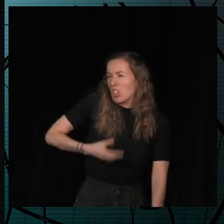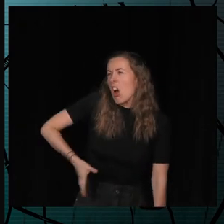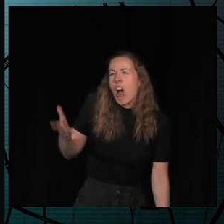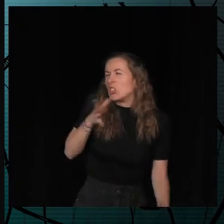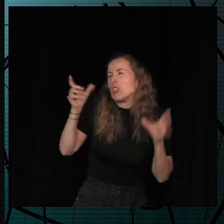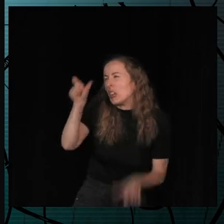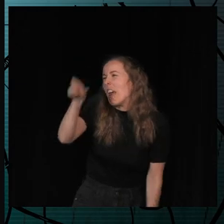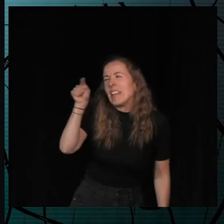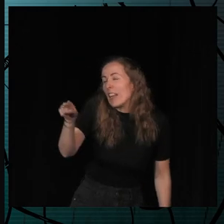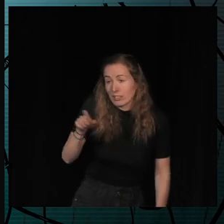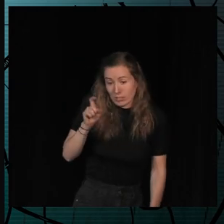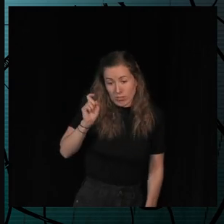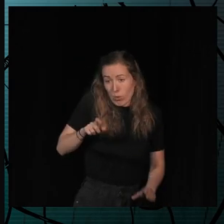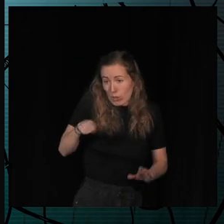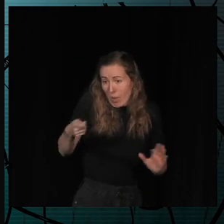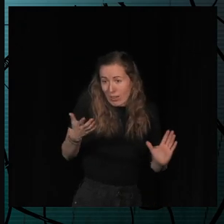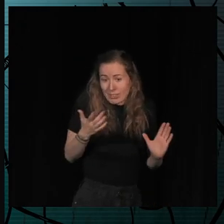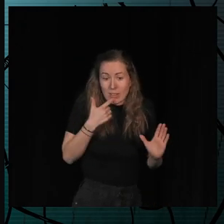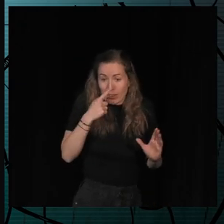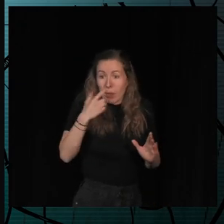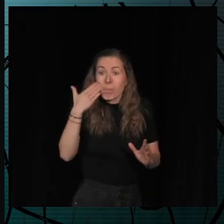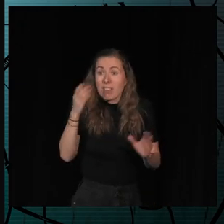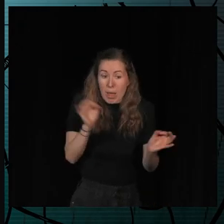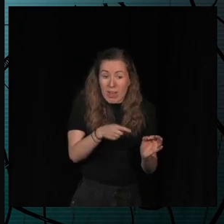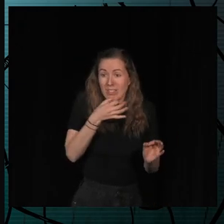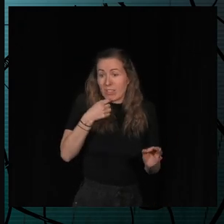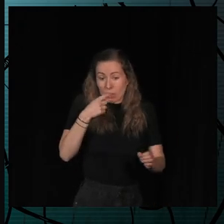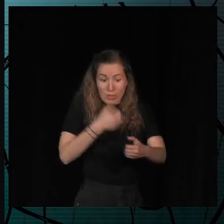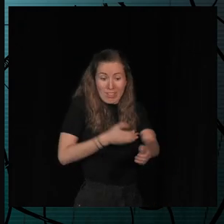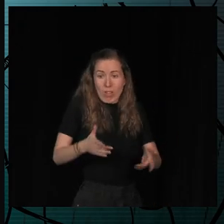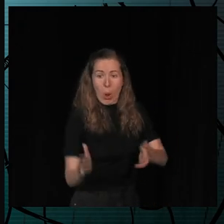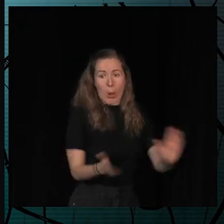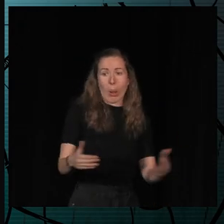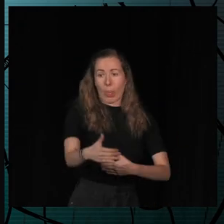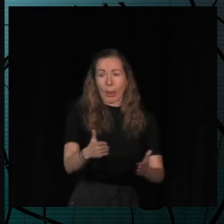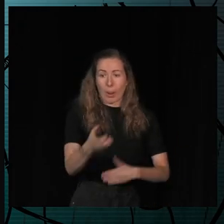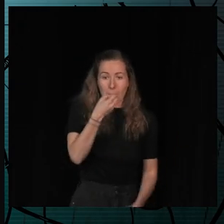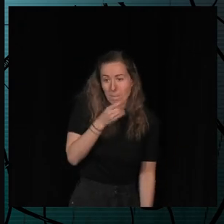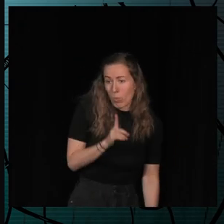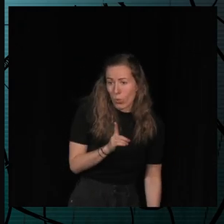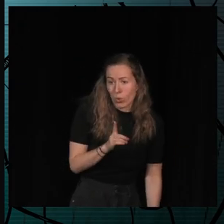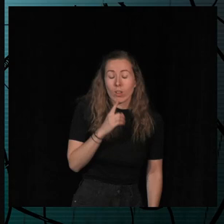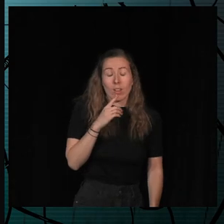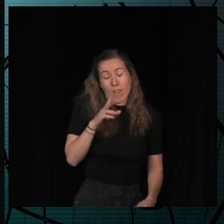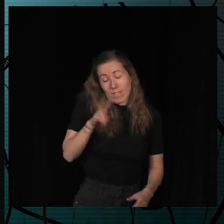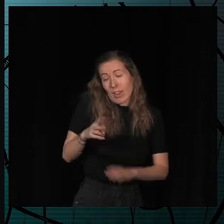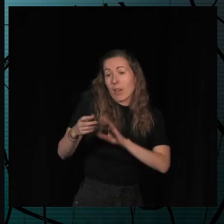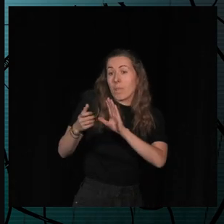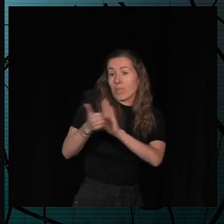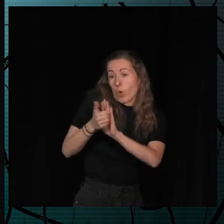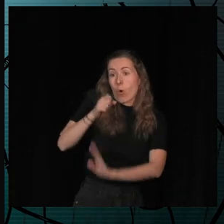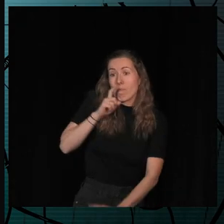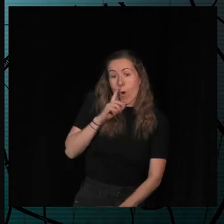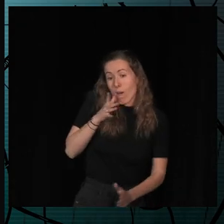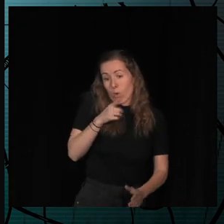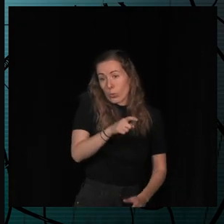c'est qu'on a peut-être pas trouvé le bon cadre et la bonne limite non plus et le rôle de parents c'est de temps en temps aussi se faire haïr par ses enfants parce